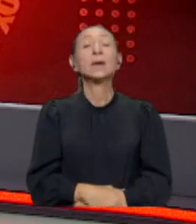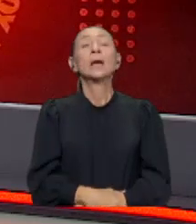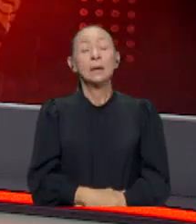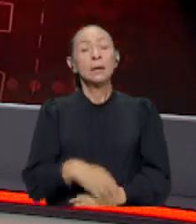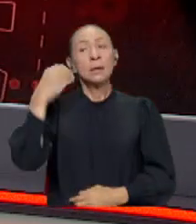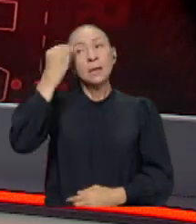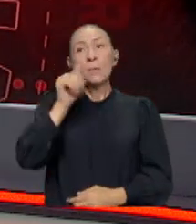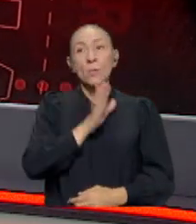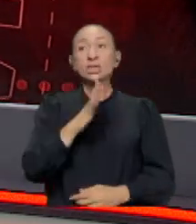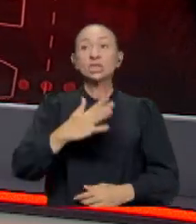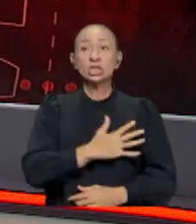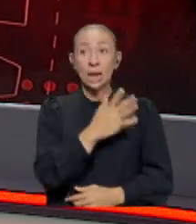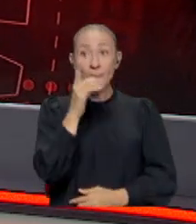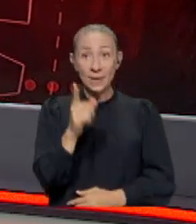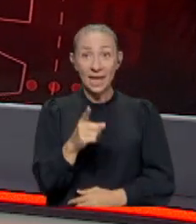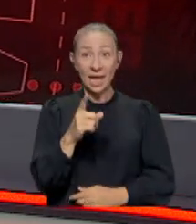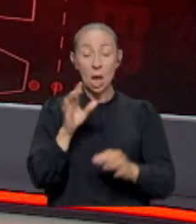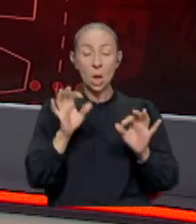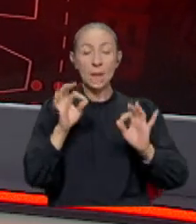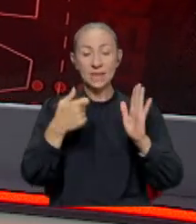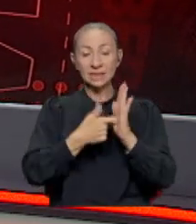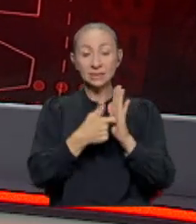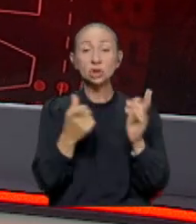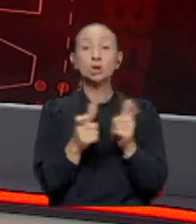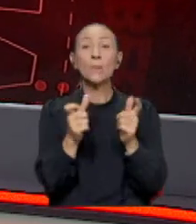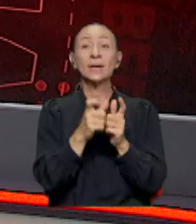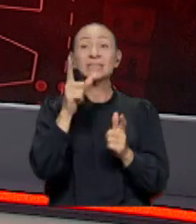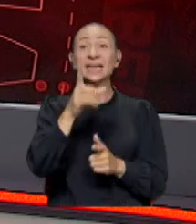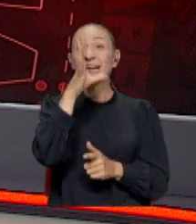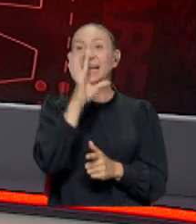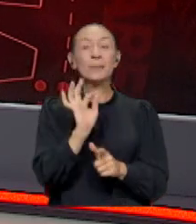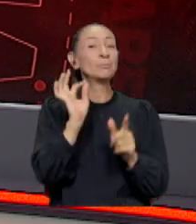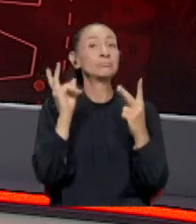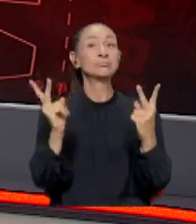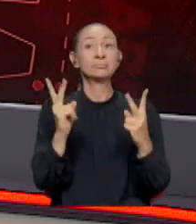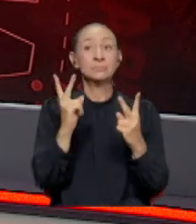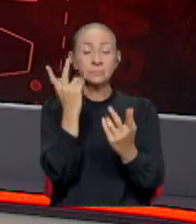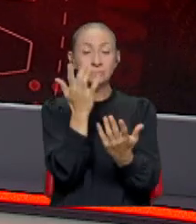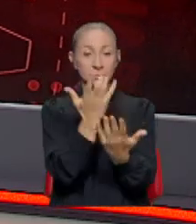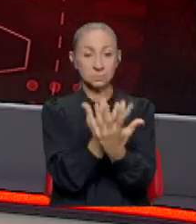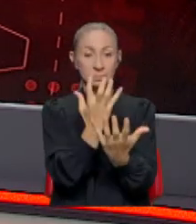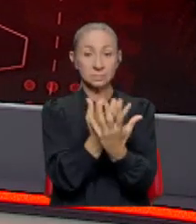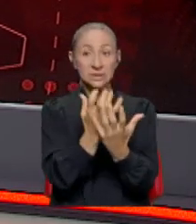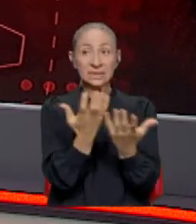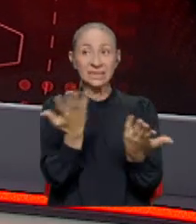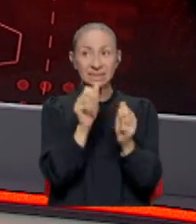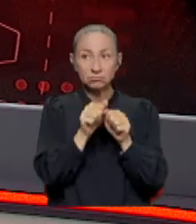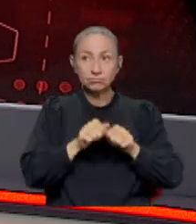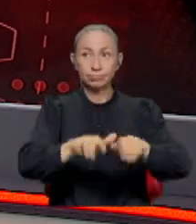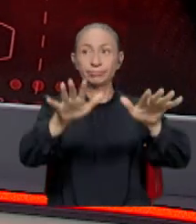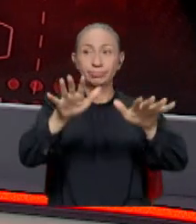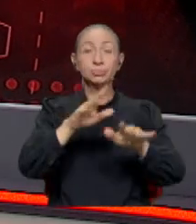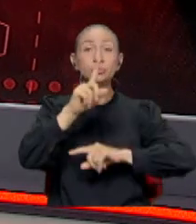Sayın seyirciler, Ekrem İmamoğlu ve CHP'li önemli isimlerin toplantısının kim tarafından kayıt altına alındığı, nasıl